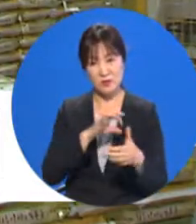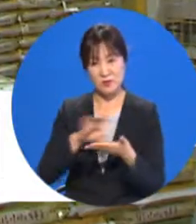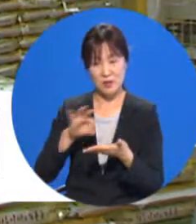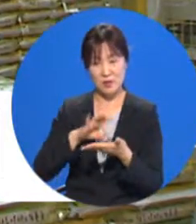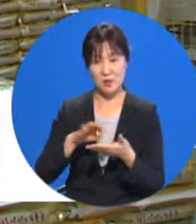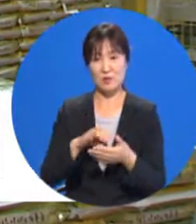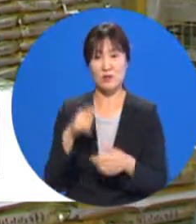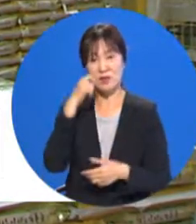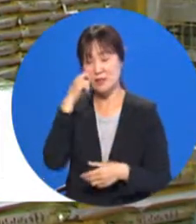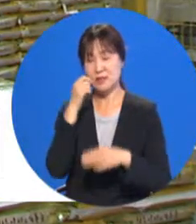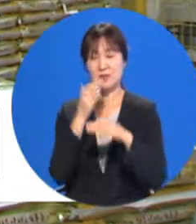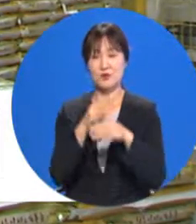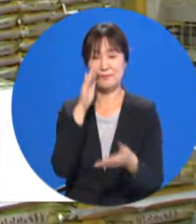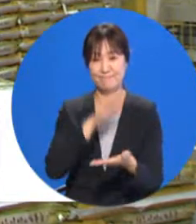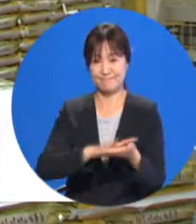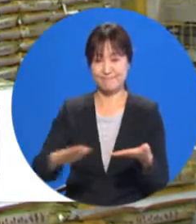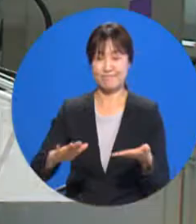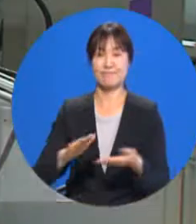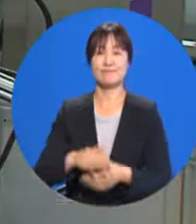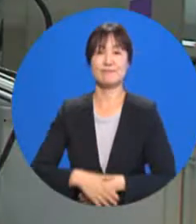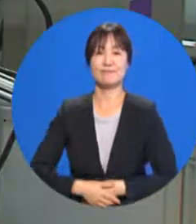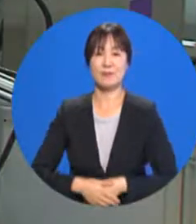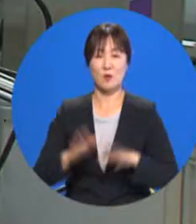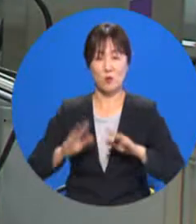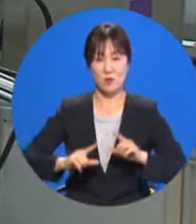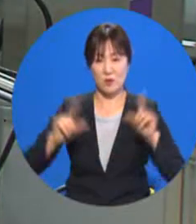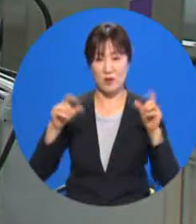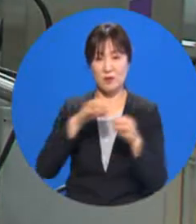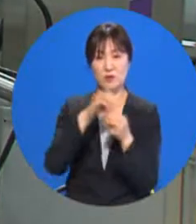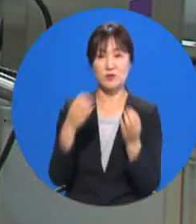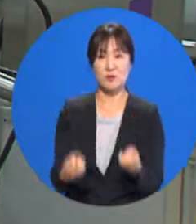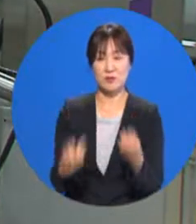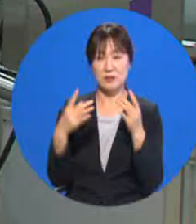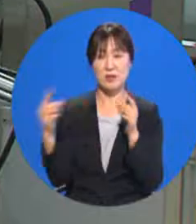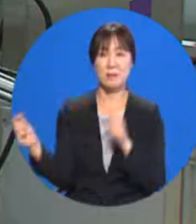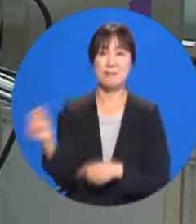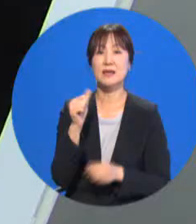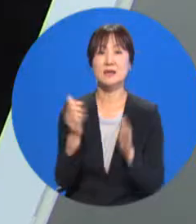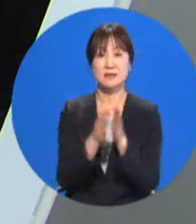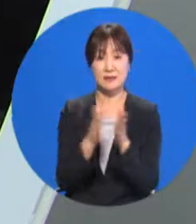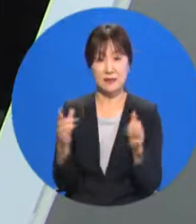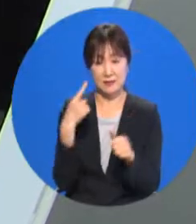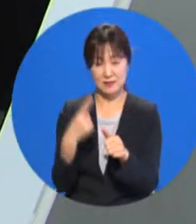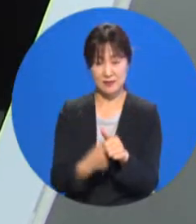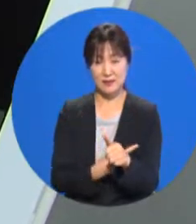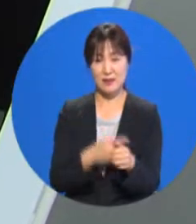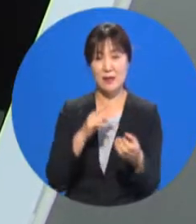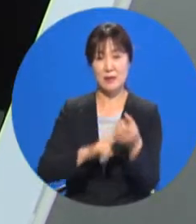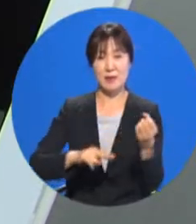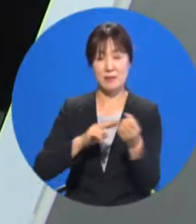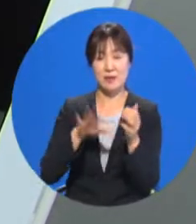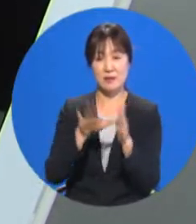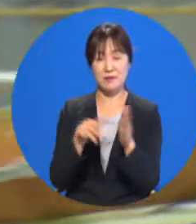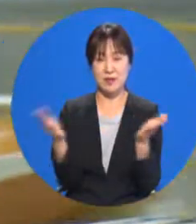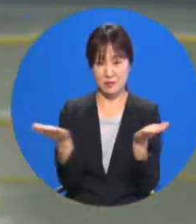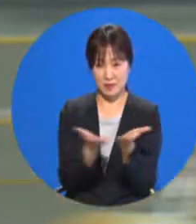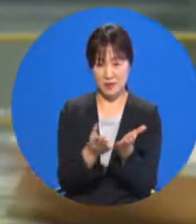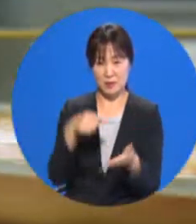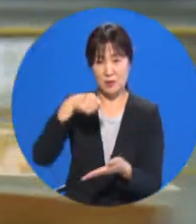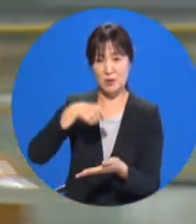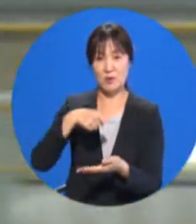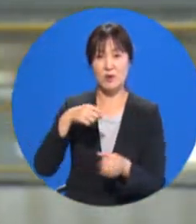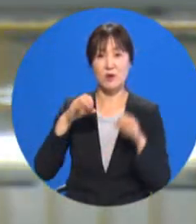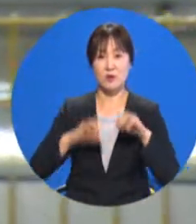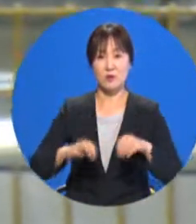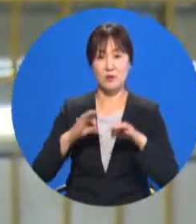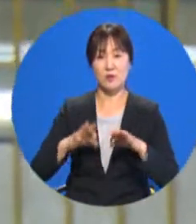완판 행진을 이어가고 있습니다. 올해는 추석 명절이 일찍 찾아온 탓에 판매 시기를 맞추느라 농협도 더욱